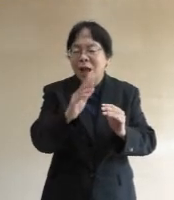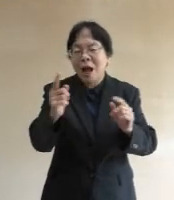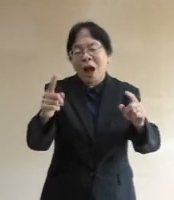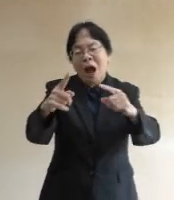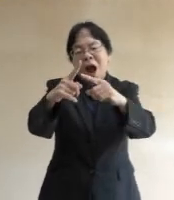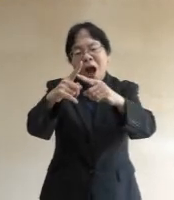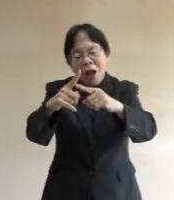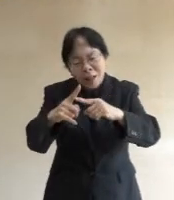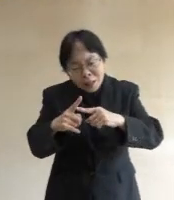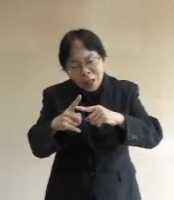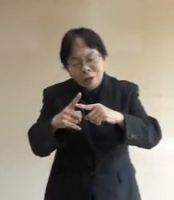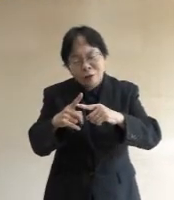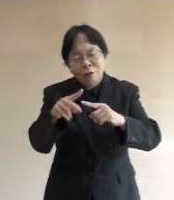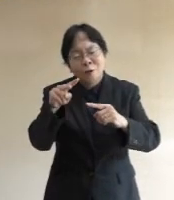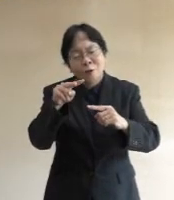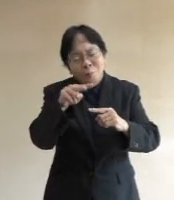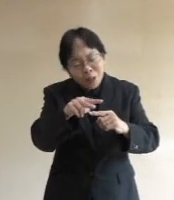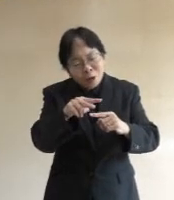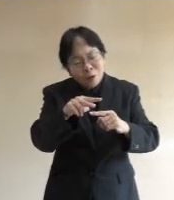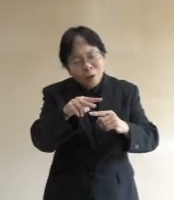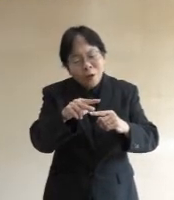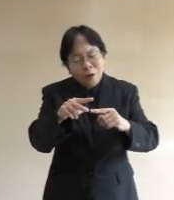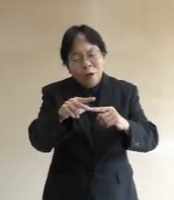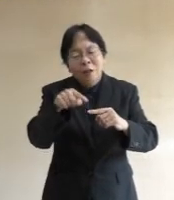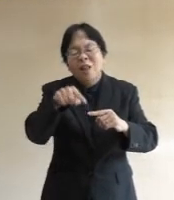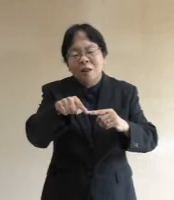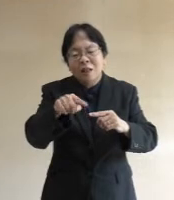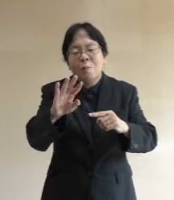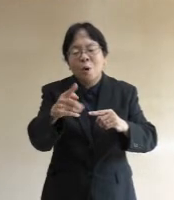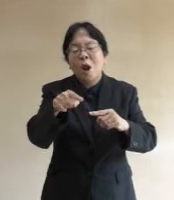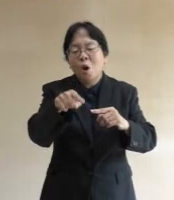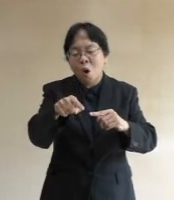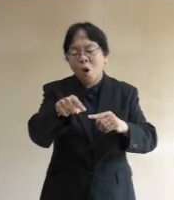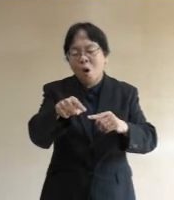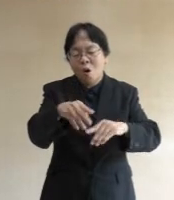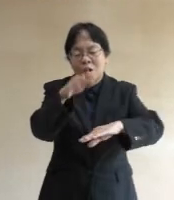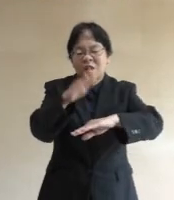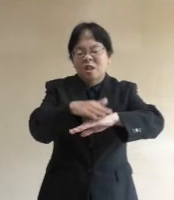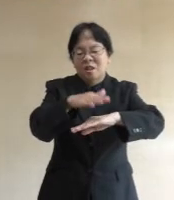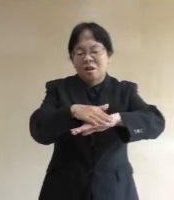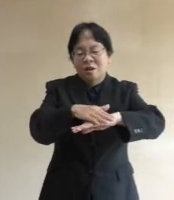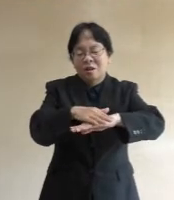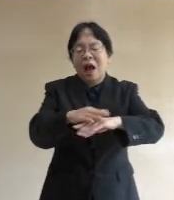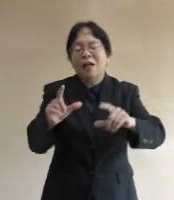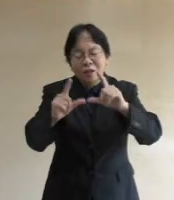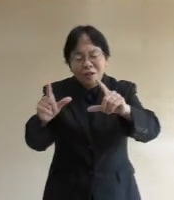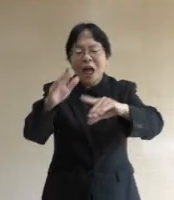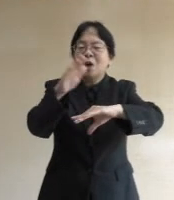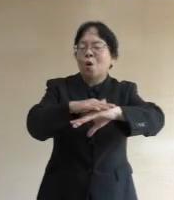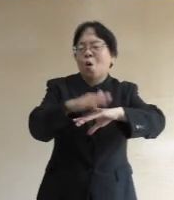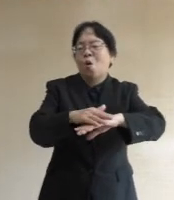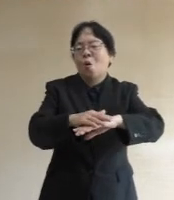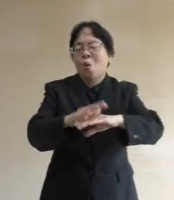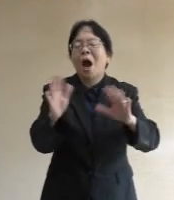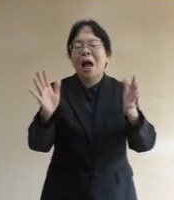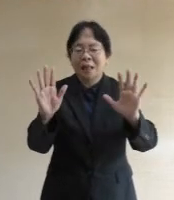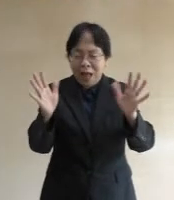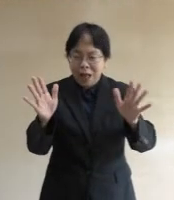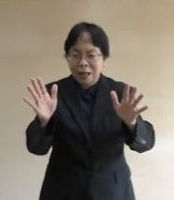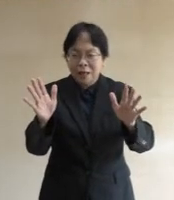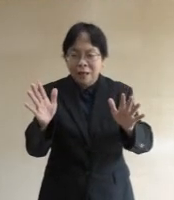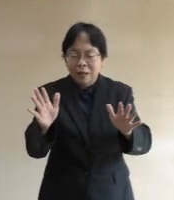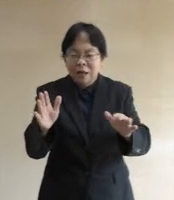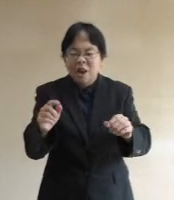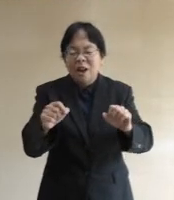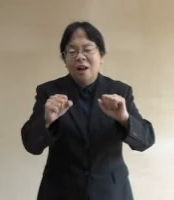ようって思わなかったり、それを伝える術がなかったりっていうところがすごく大きいなと思っています。なのでそういったこうした方